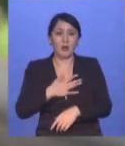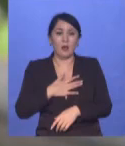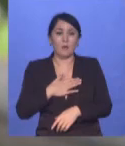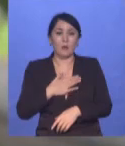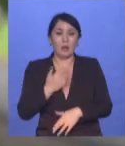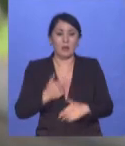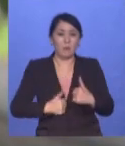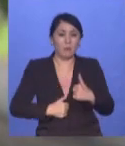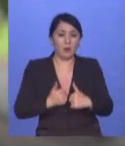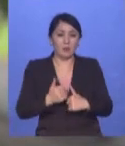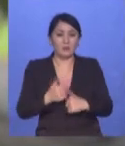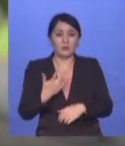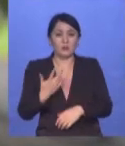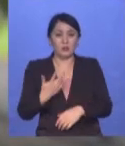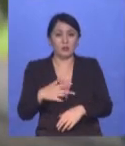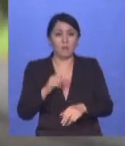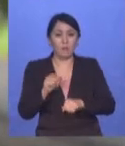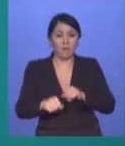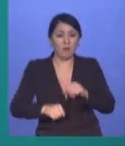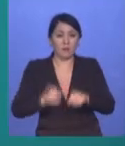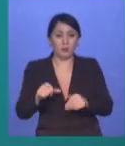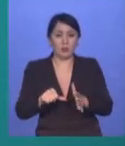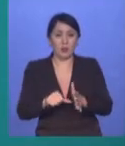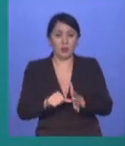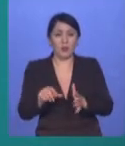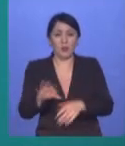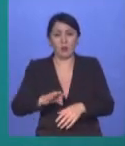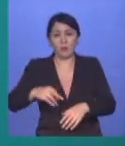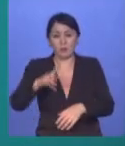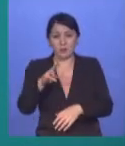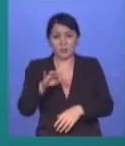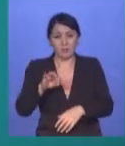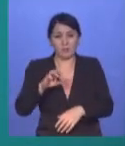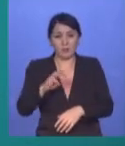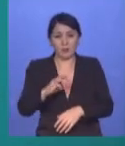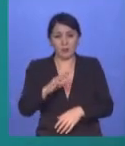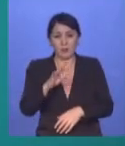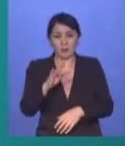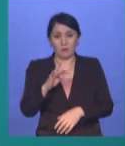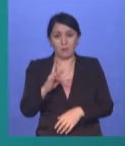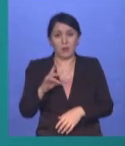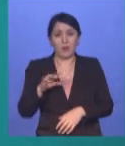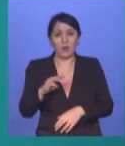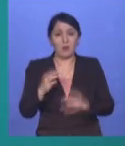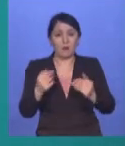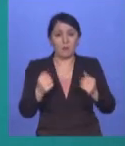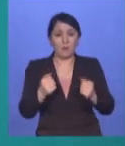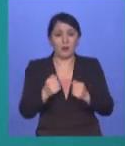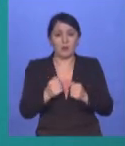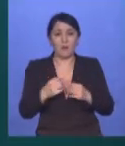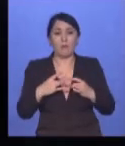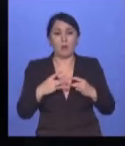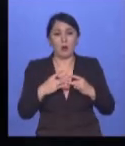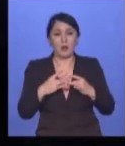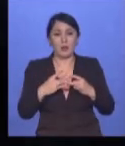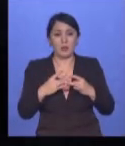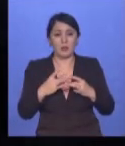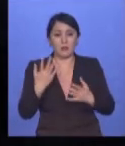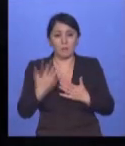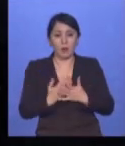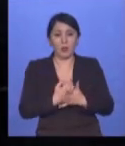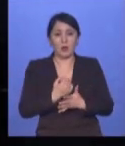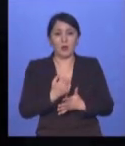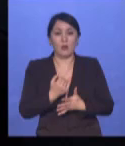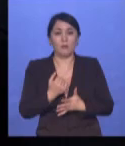түскен кезеңге барлығы 30-дан астам велоспортшы қатысты. Облыс әкімінің орынбасары Қанат Түзелбаев спортшыны жүлдесімен құттықтады. Оған сәттілік